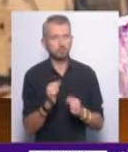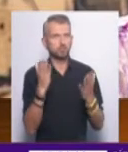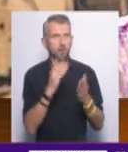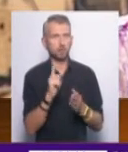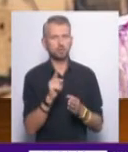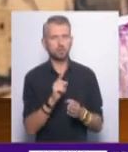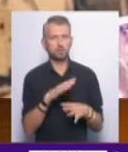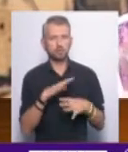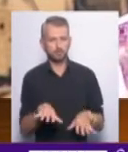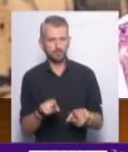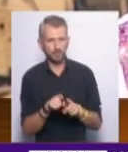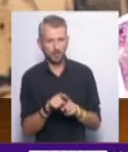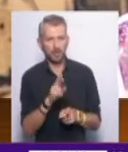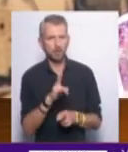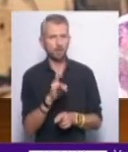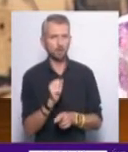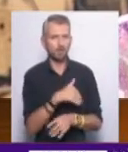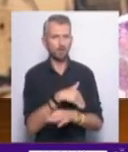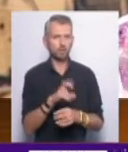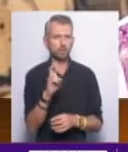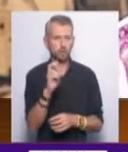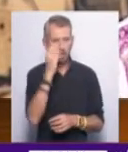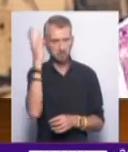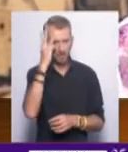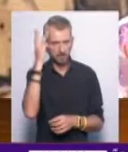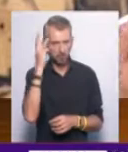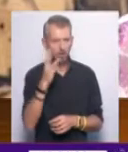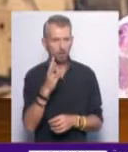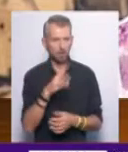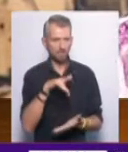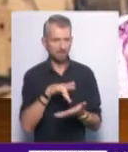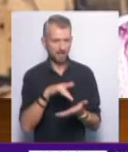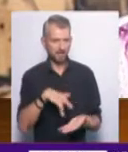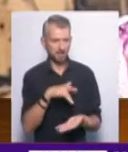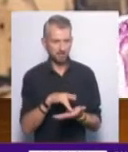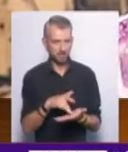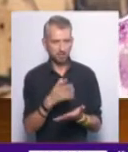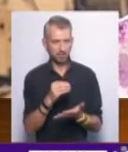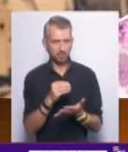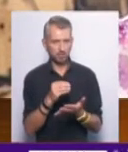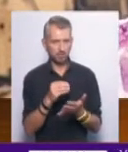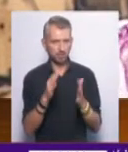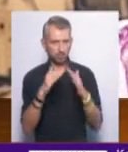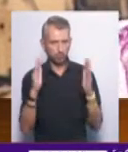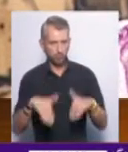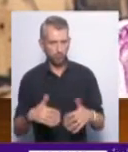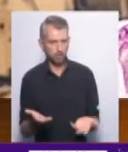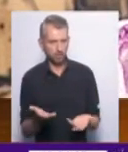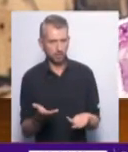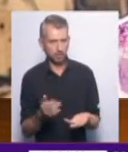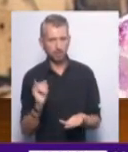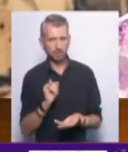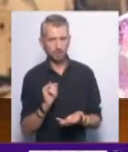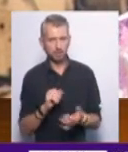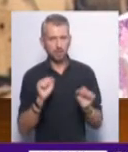не сталося, як на Богдана Хмельницького в центрі міста, ще й воно зруйноване і може,